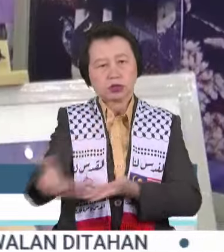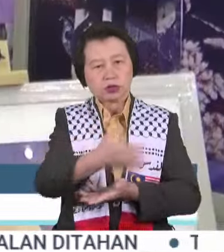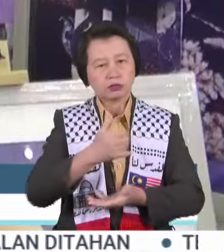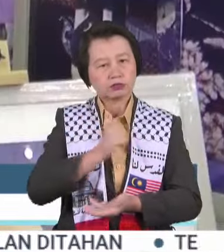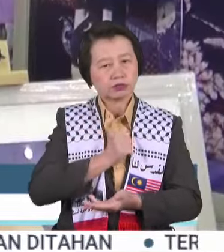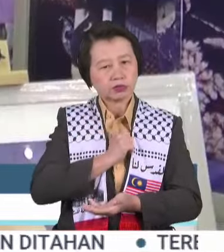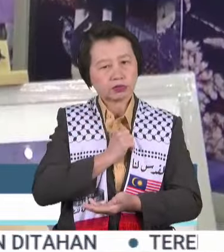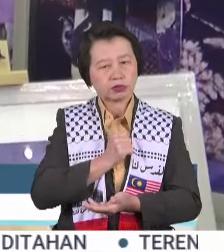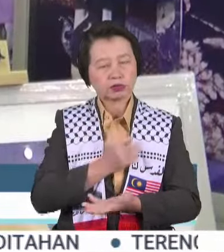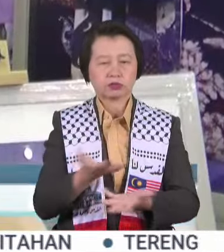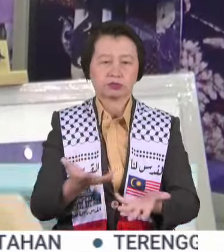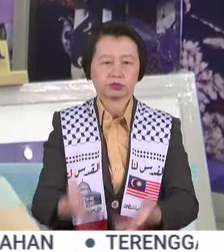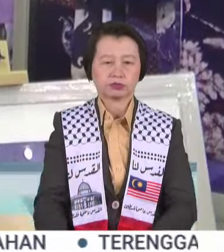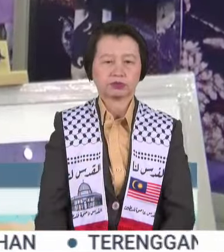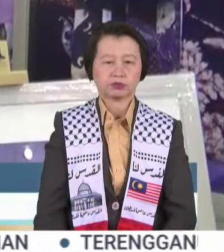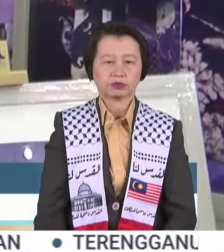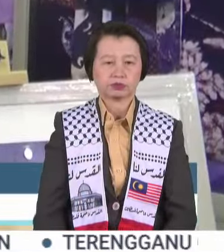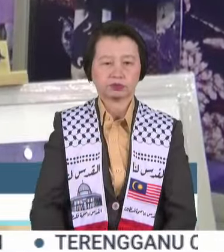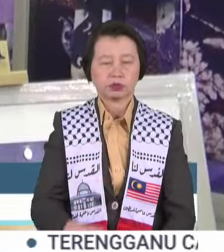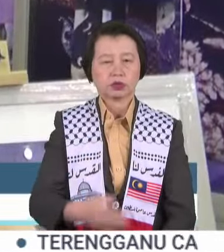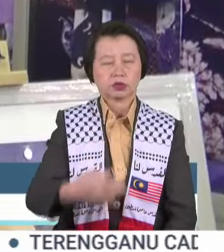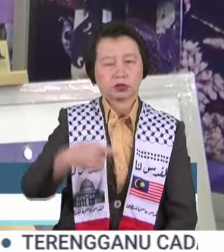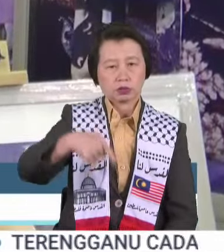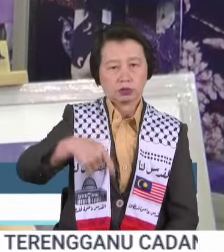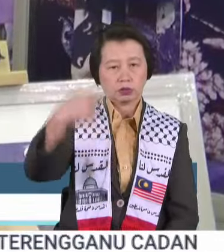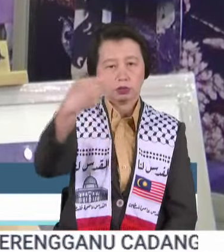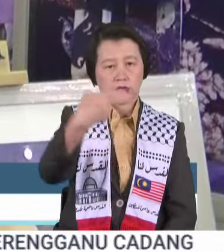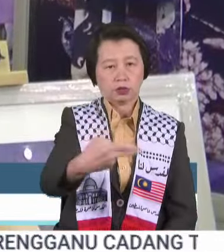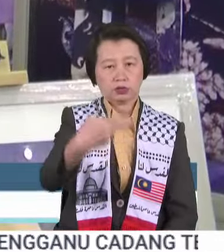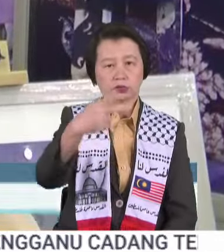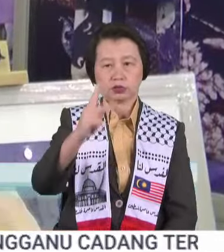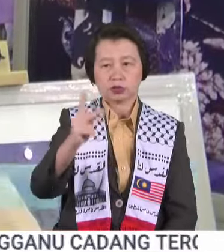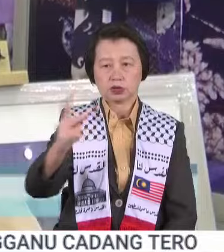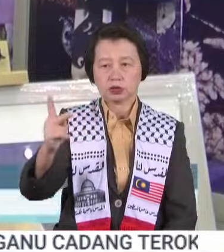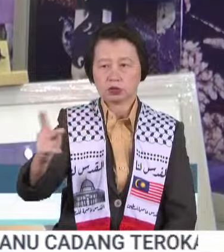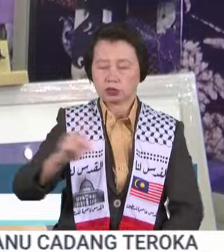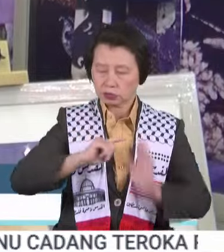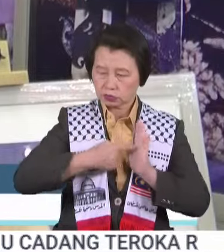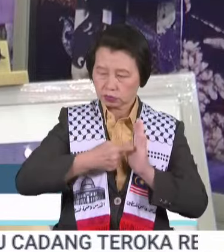sendiri. Menyertai HKK sejak daripada